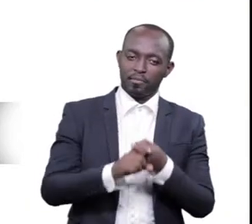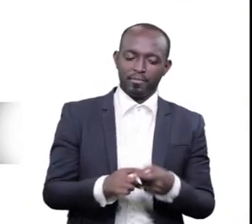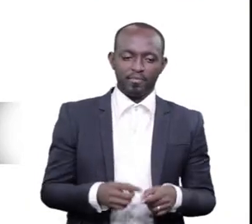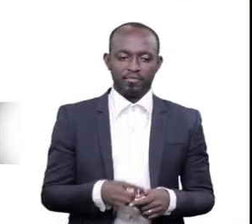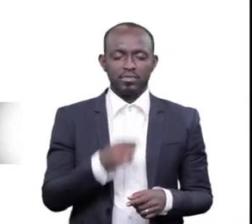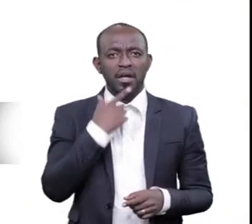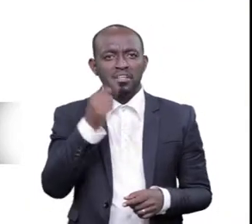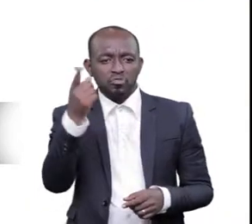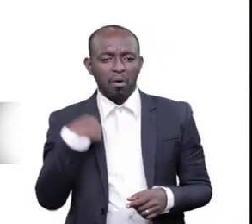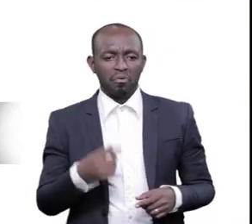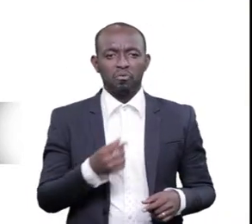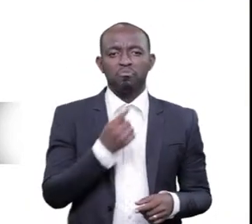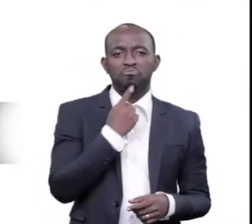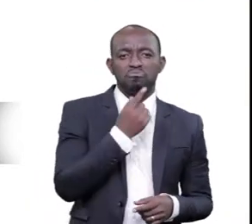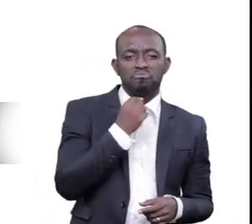mu by'ukuri